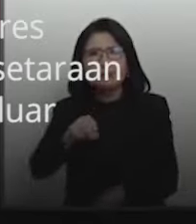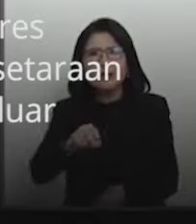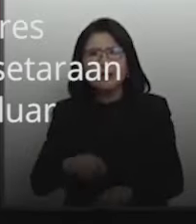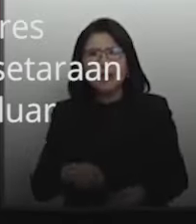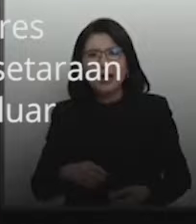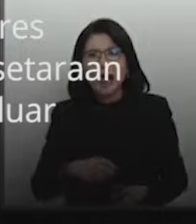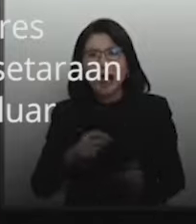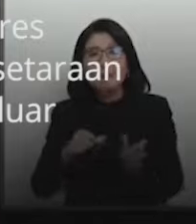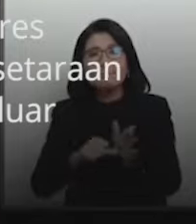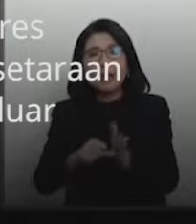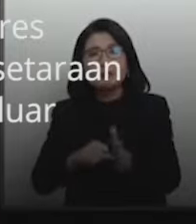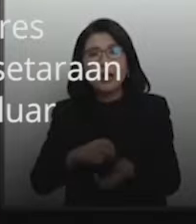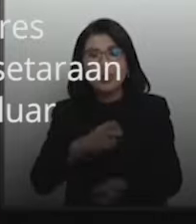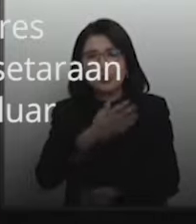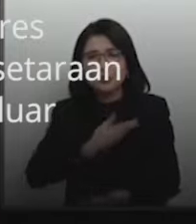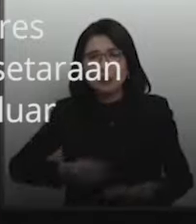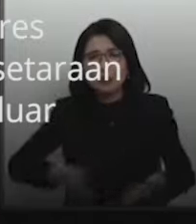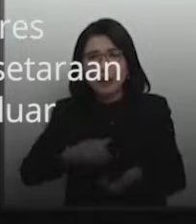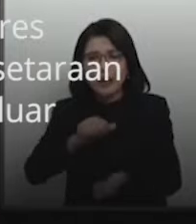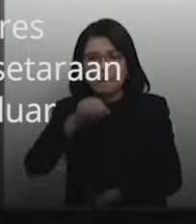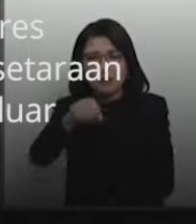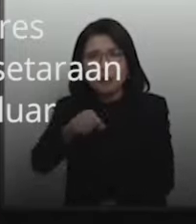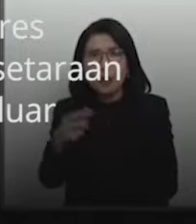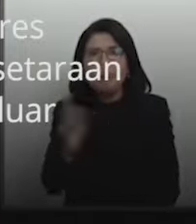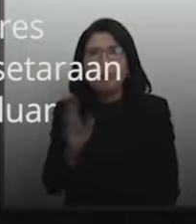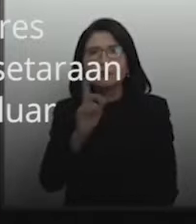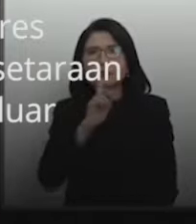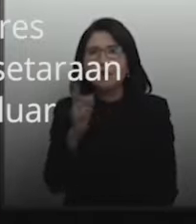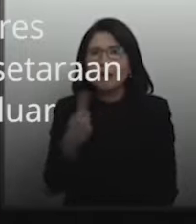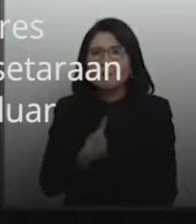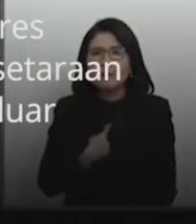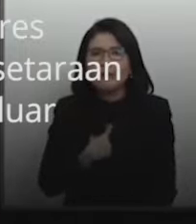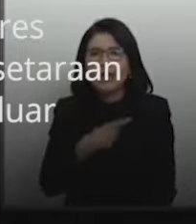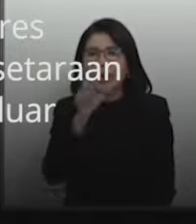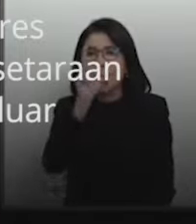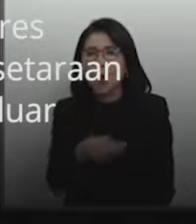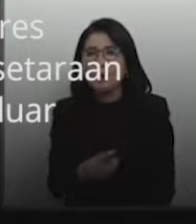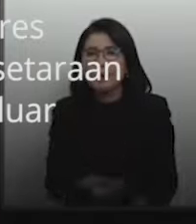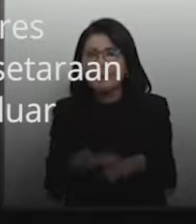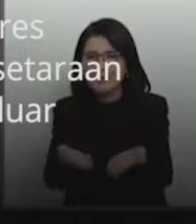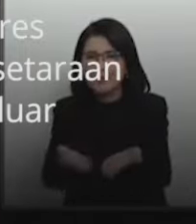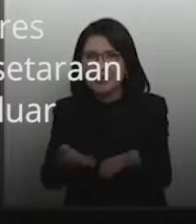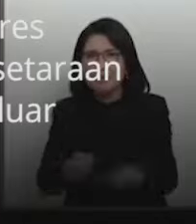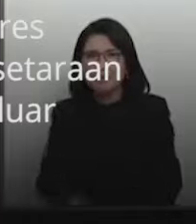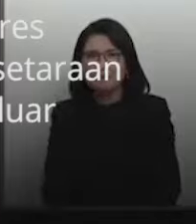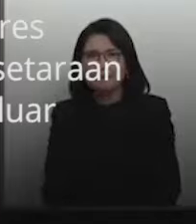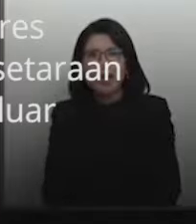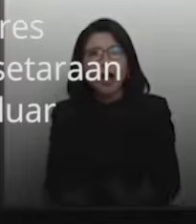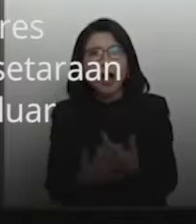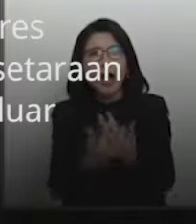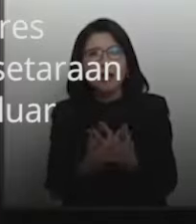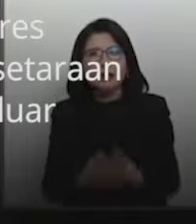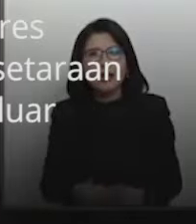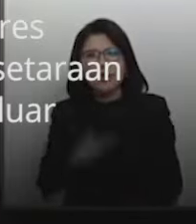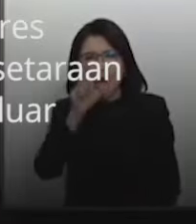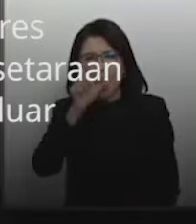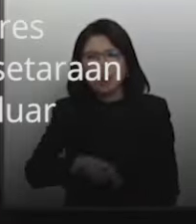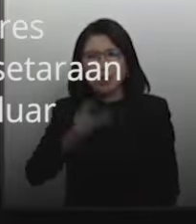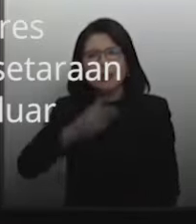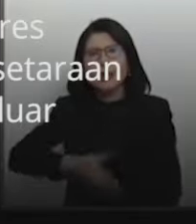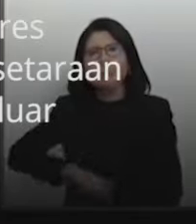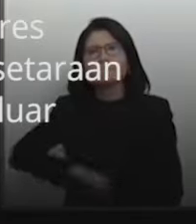plus bukan memberikan Bansos untuk kepentingan yang memberi tapi untuk kepentingan yang diberi dan warga negara yang bangga dengan